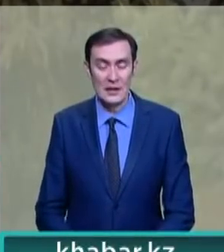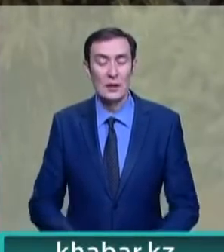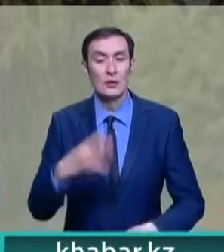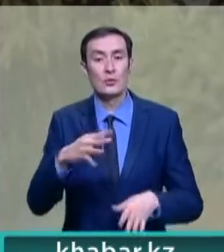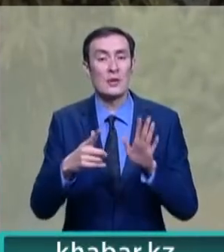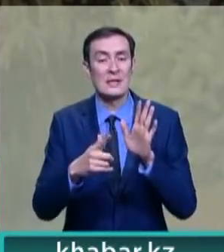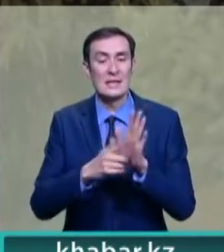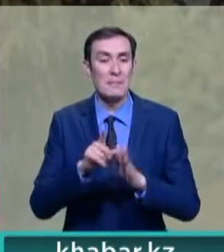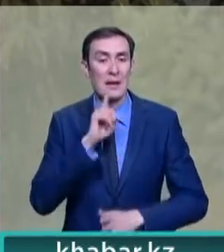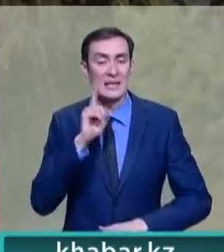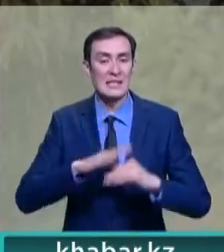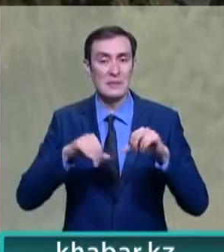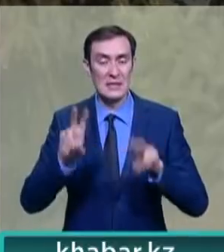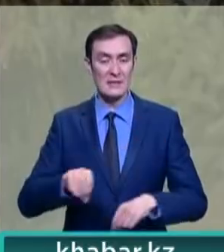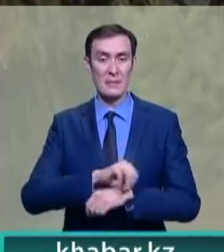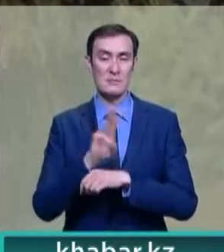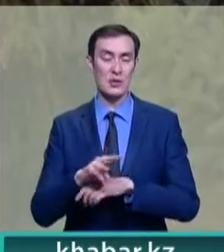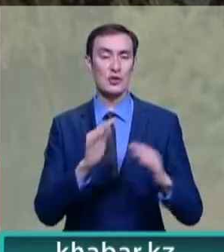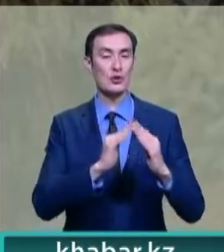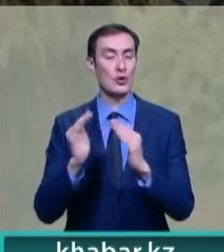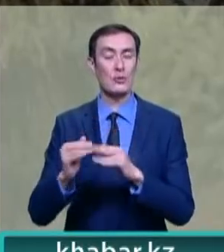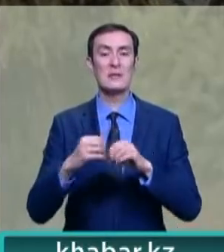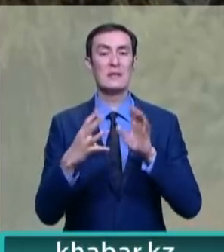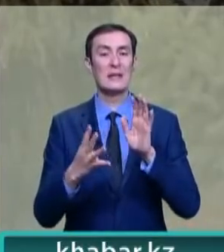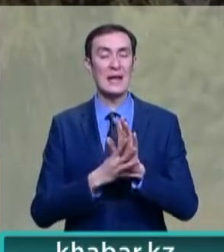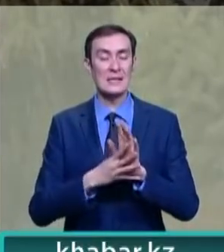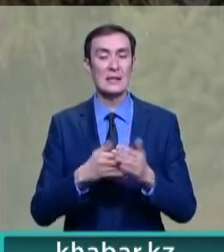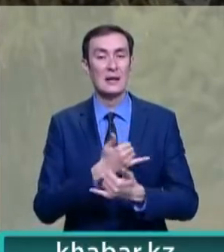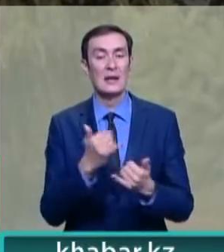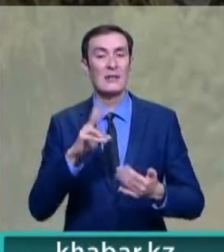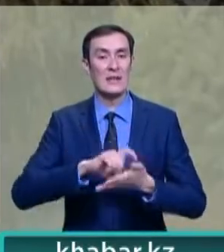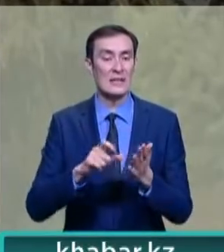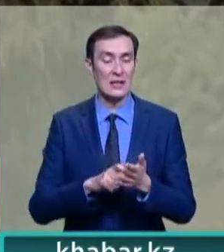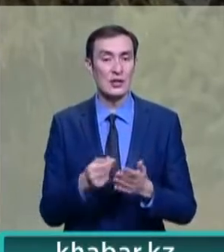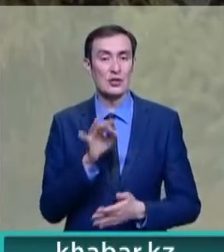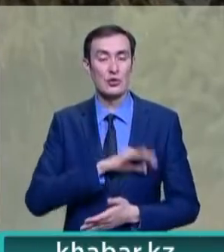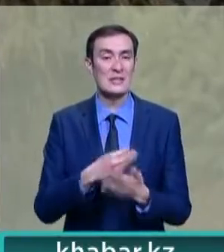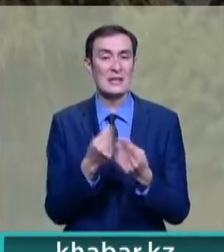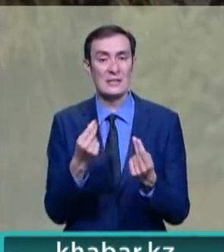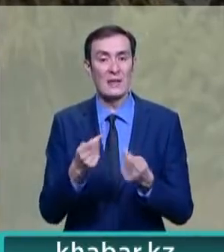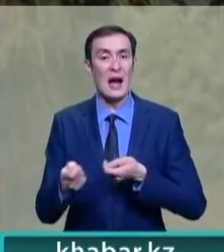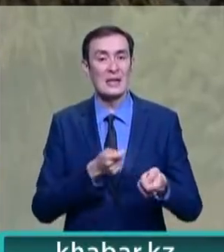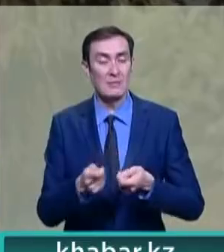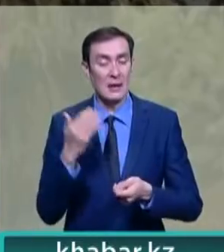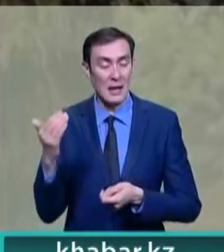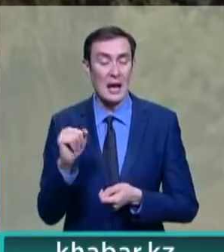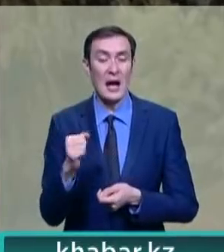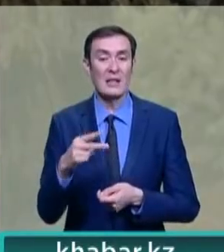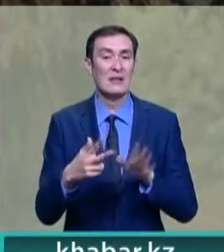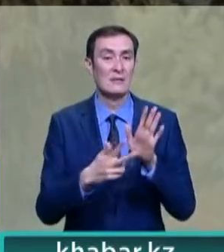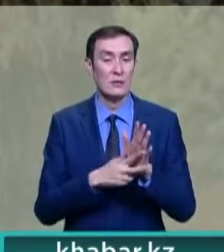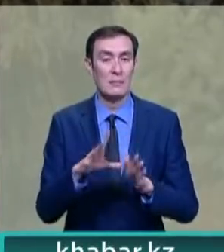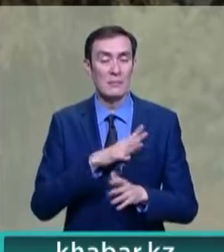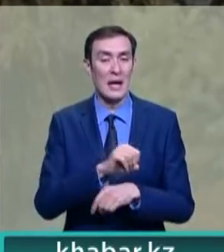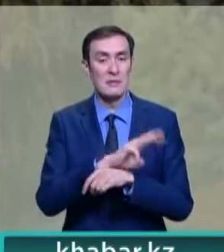47 молодых специалистов обеспечены жильем. 19 из них квартиры предоставили за счет средств акиматов, а остальные 28